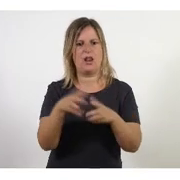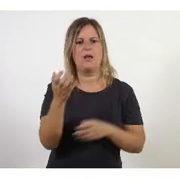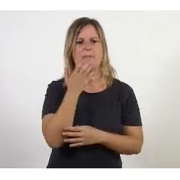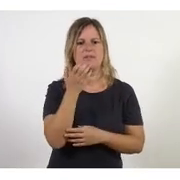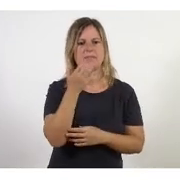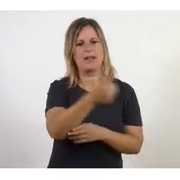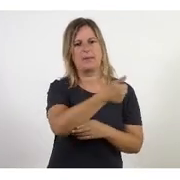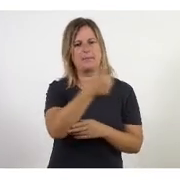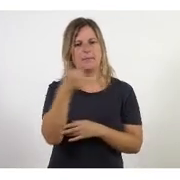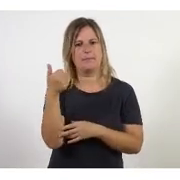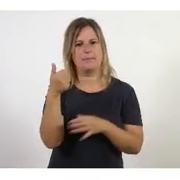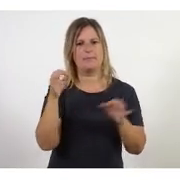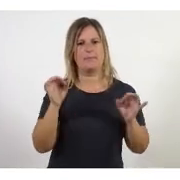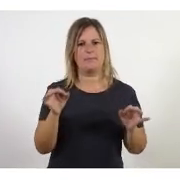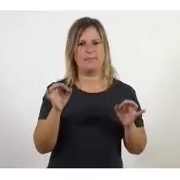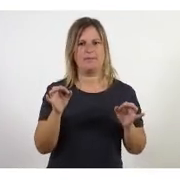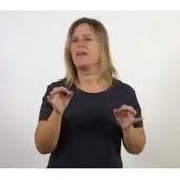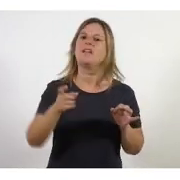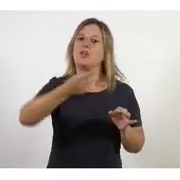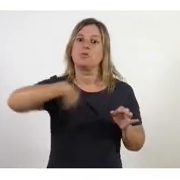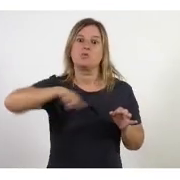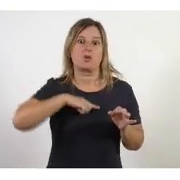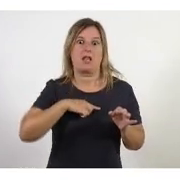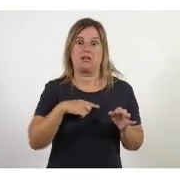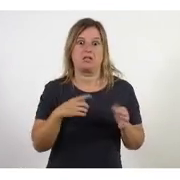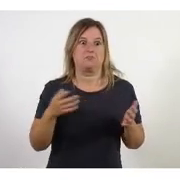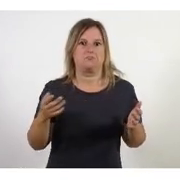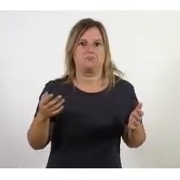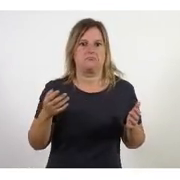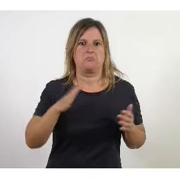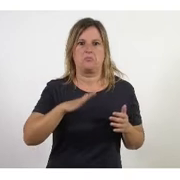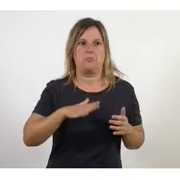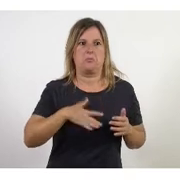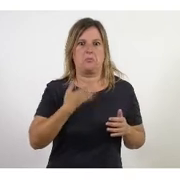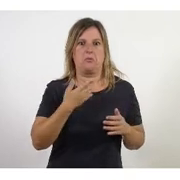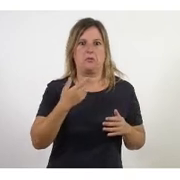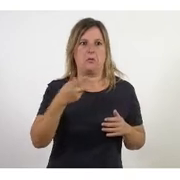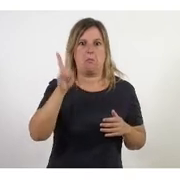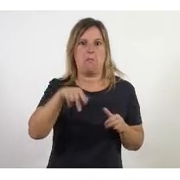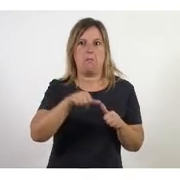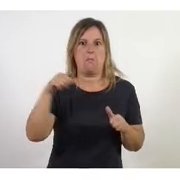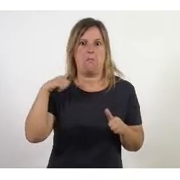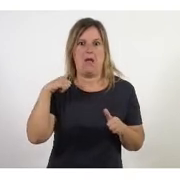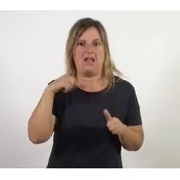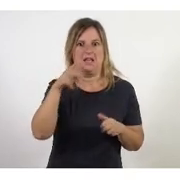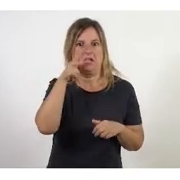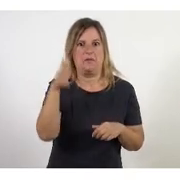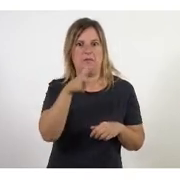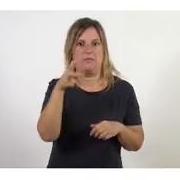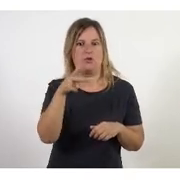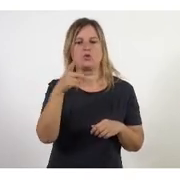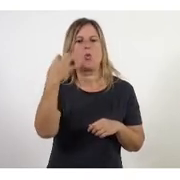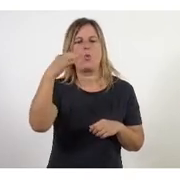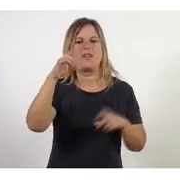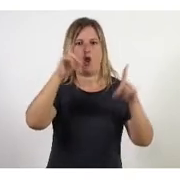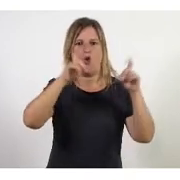que no requereix de nosaltres ni tan sols que haguem rodat vídeos, sinó que tinguem fotos, és aquests